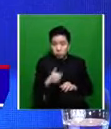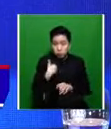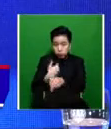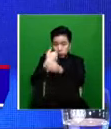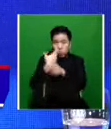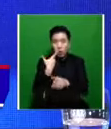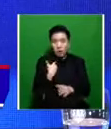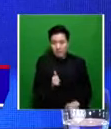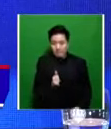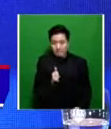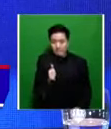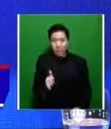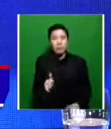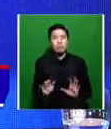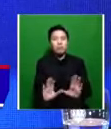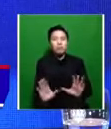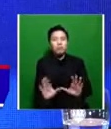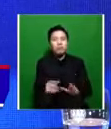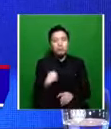ความเสี่ยงในการ